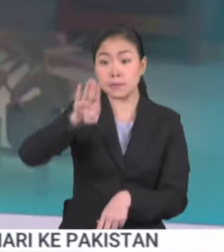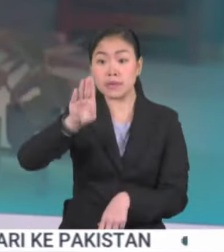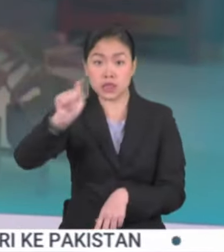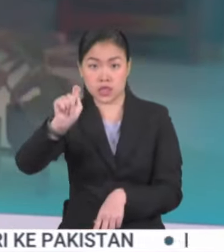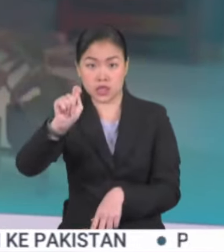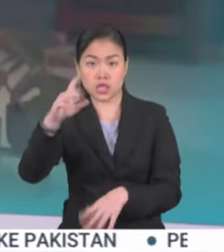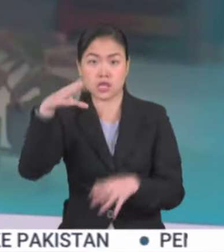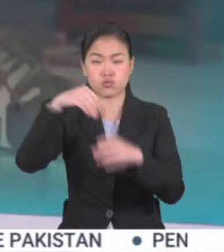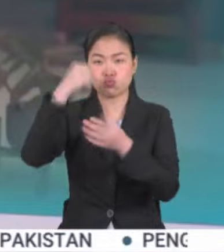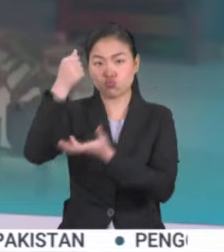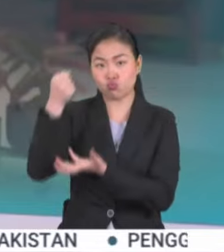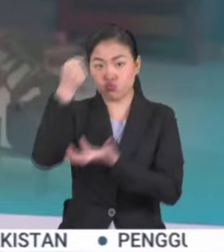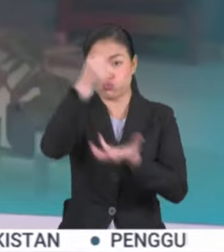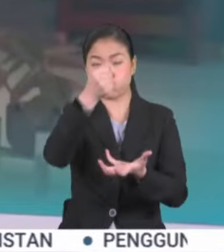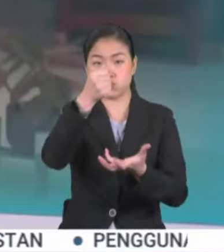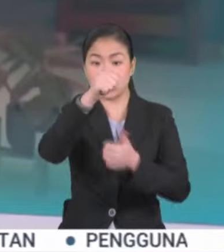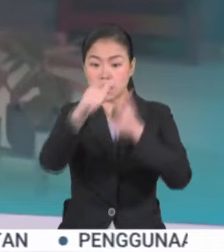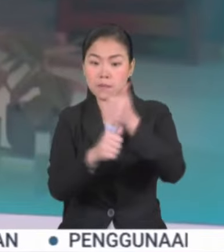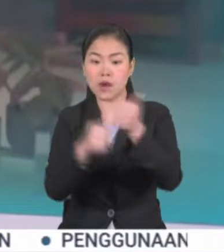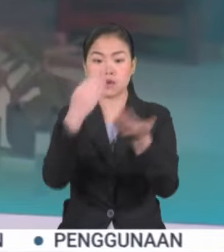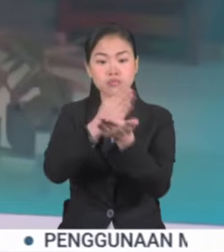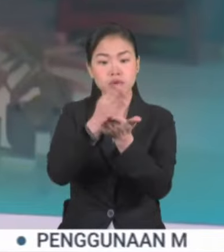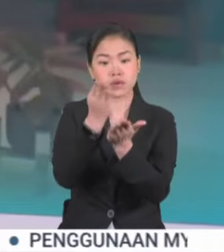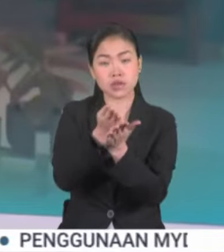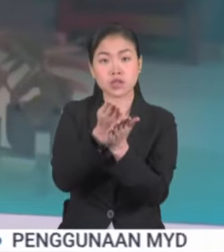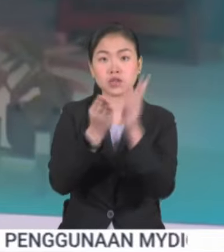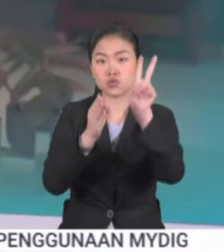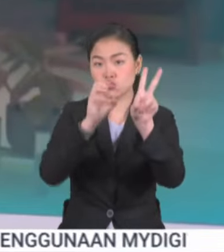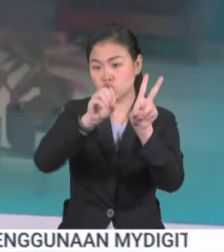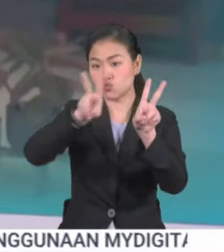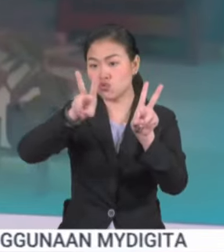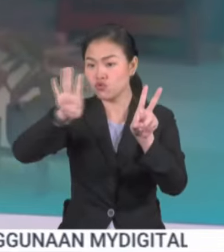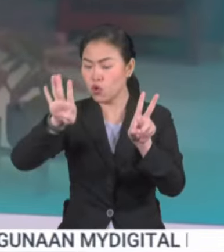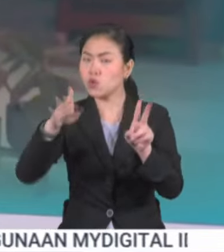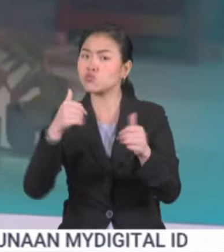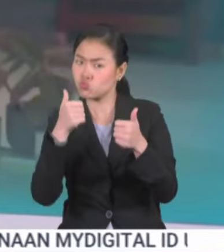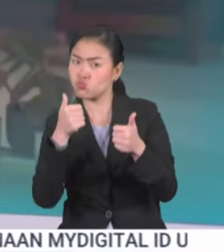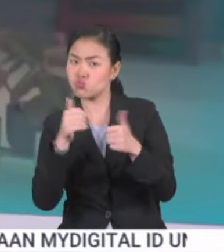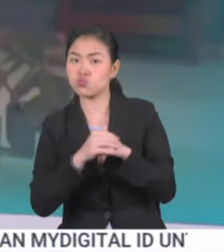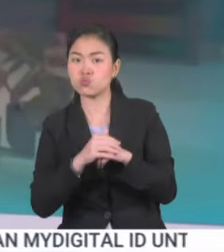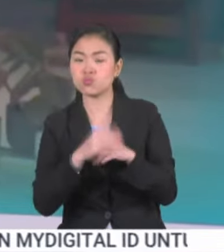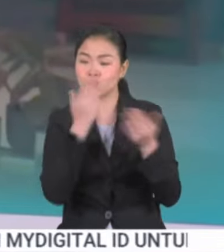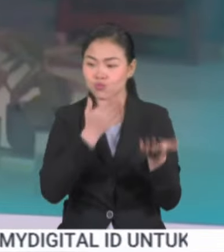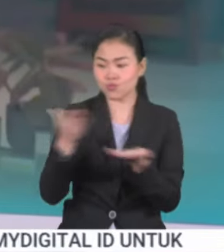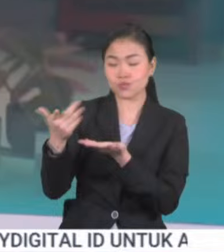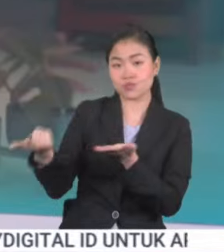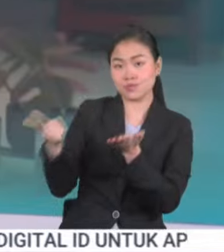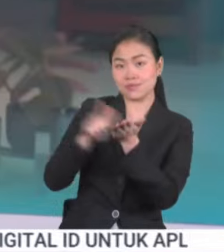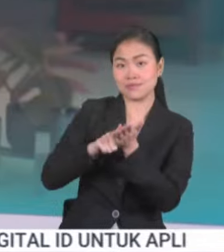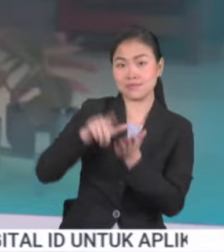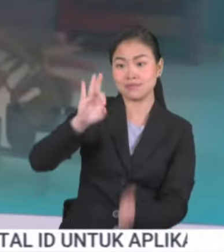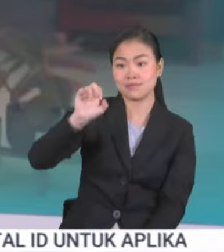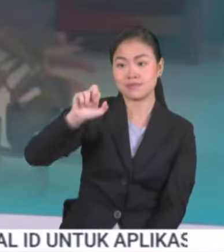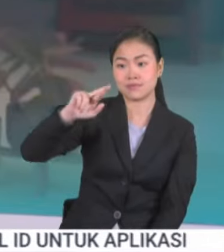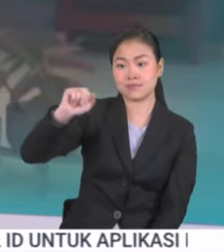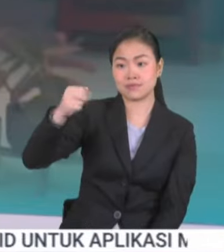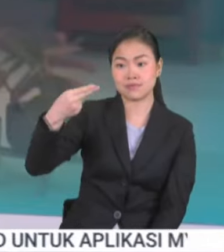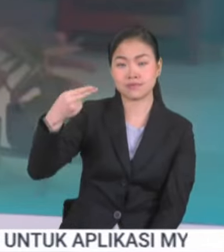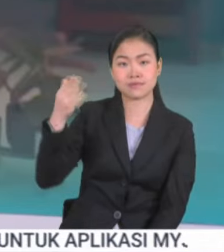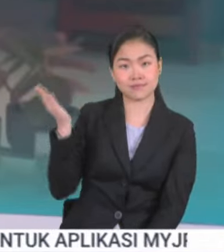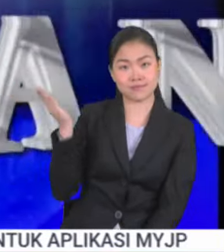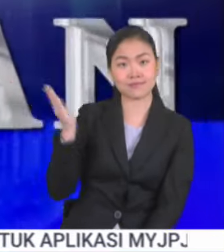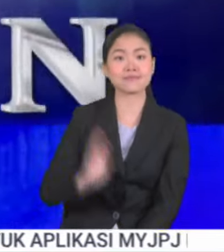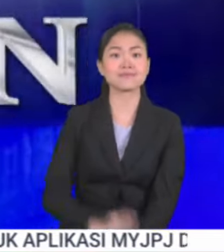menerusi peruntukan di bawah belanjawan 2024 harus dipuji. Ikuti laporan Farah Huda Sahirat.